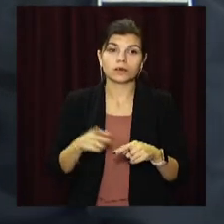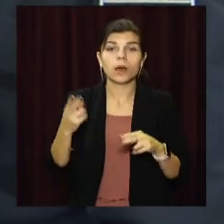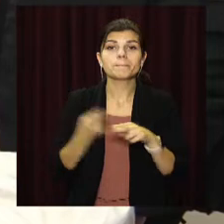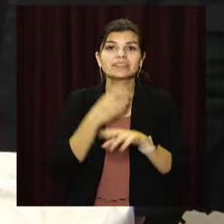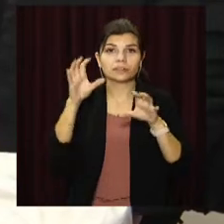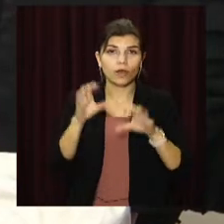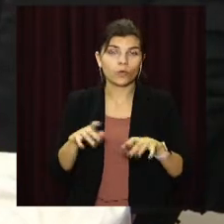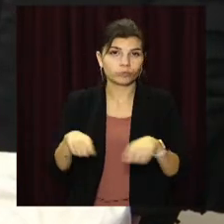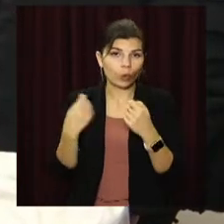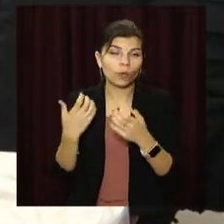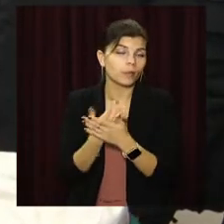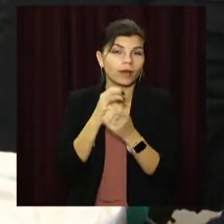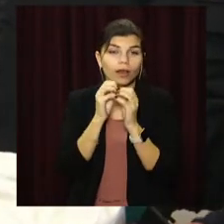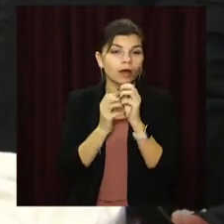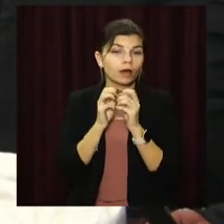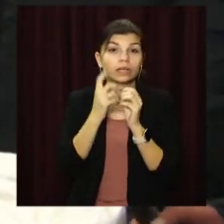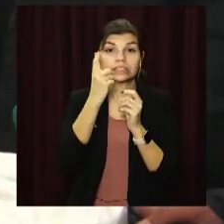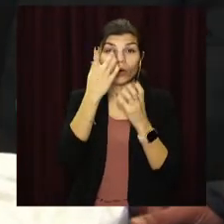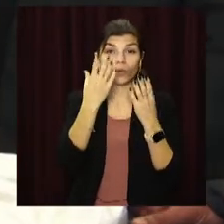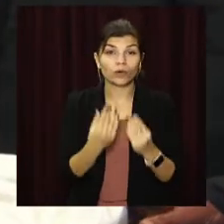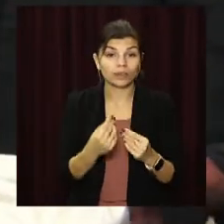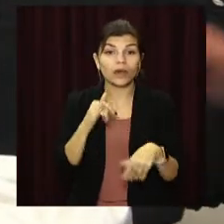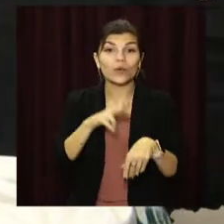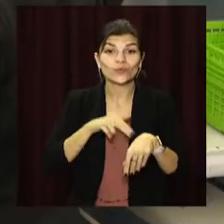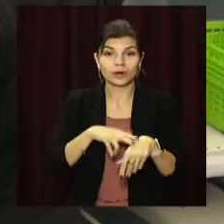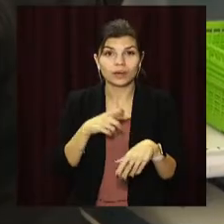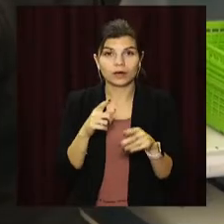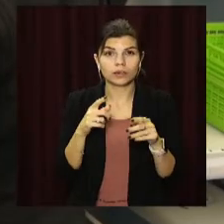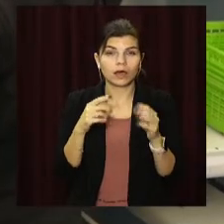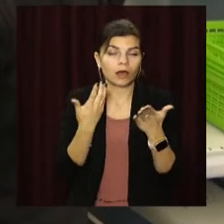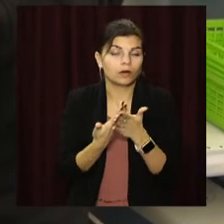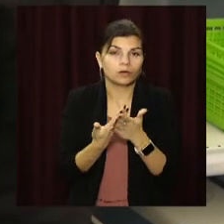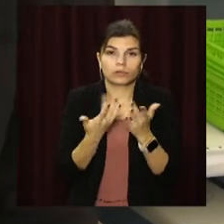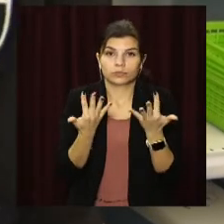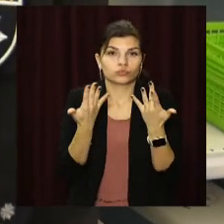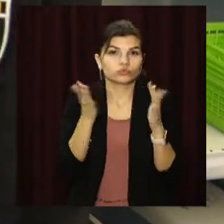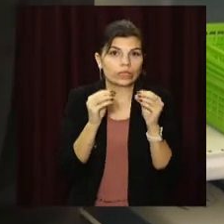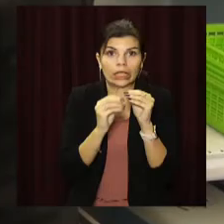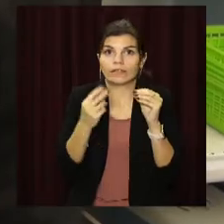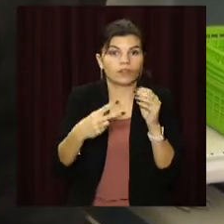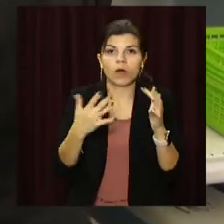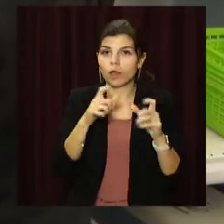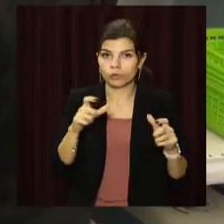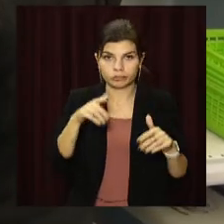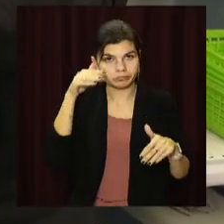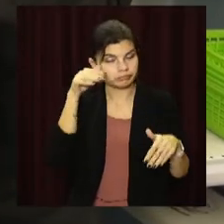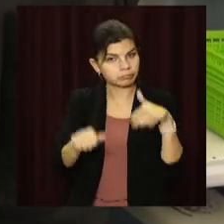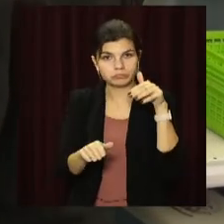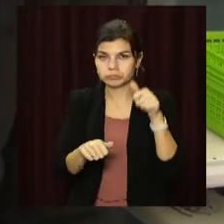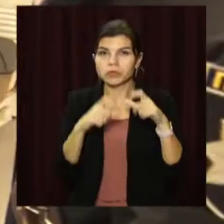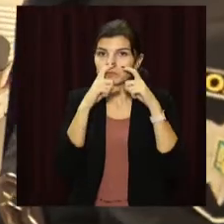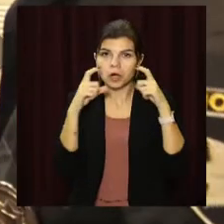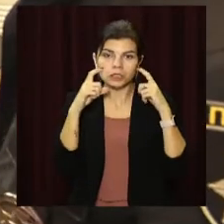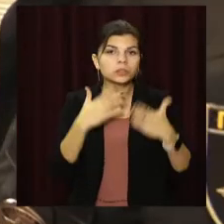беззаконні дії. Таких конфліктів за день у одного правоохоронця не менше десятка. Переважно люди нехтують захисними